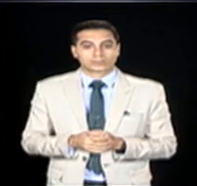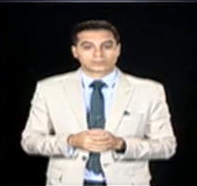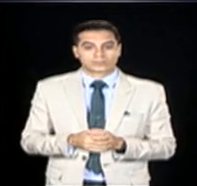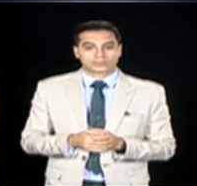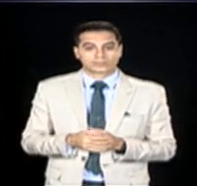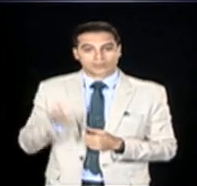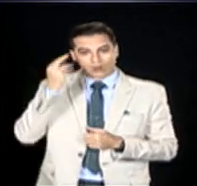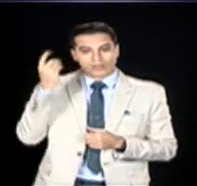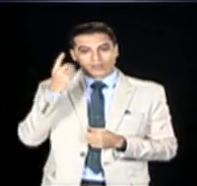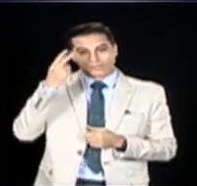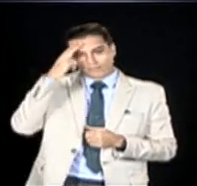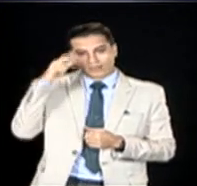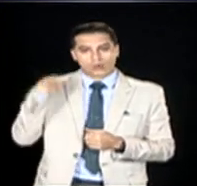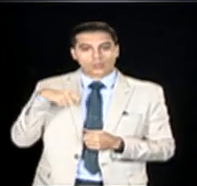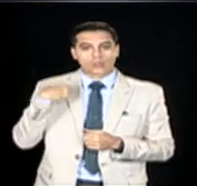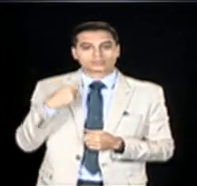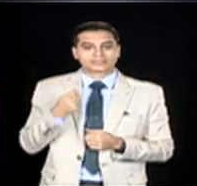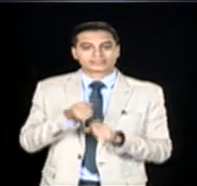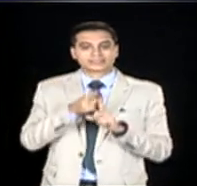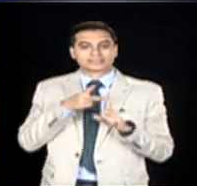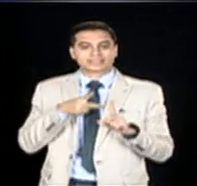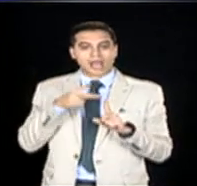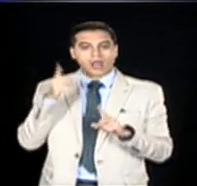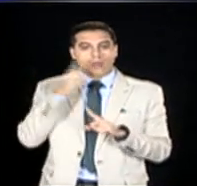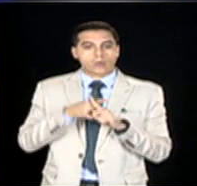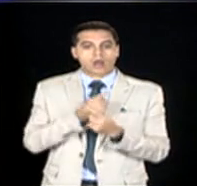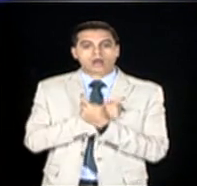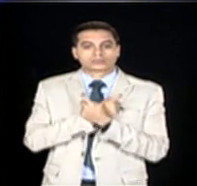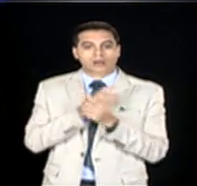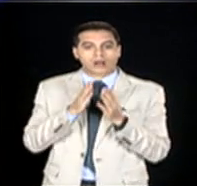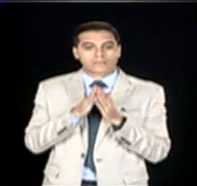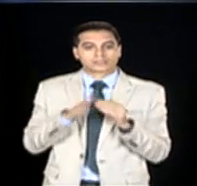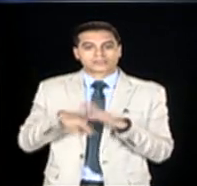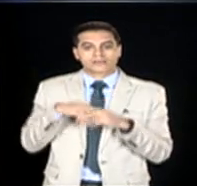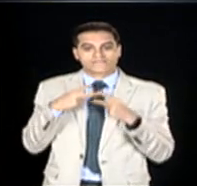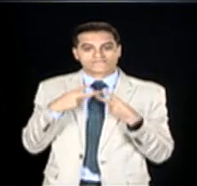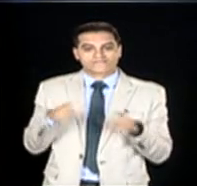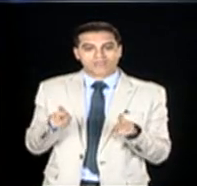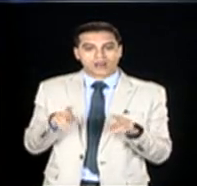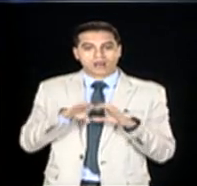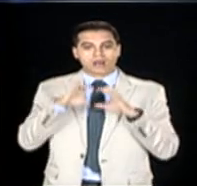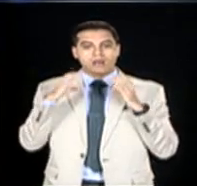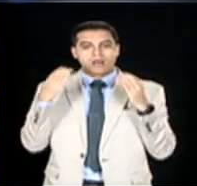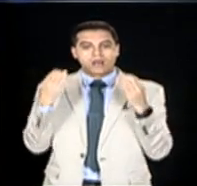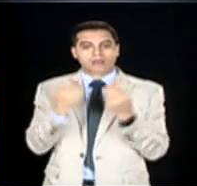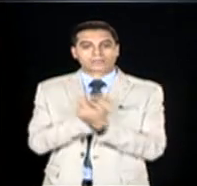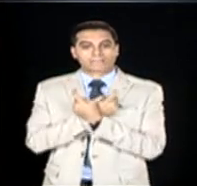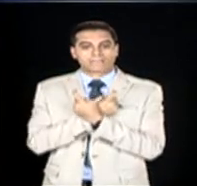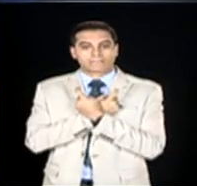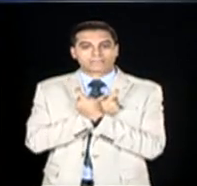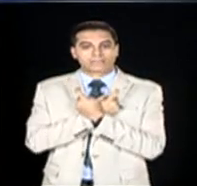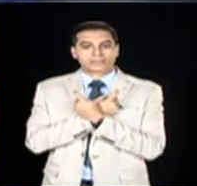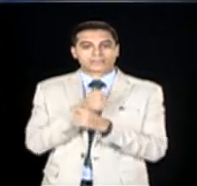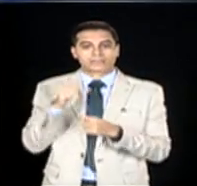معلومات عامة، في عهد أي وزير سياحة وآثار مصري تم افتتاح قاعة المومياوات